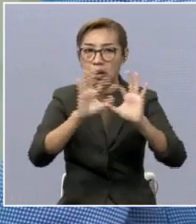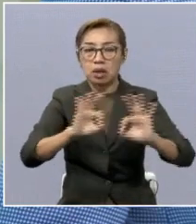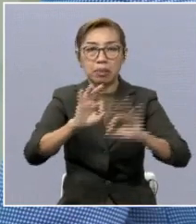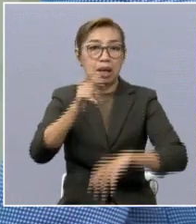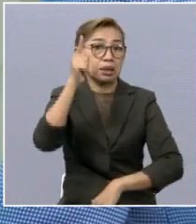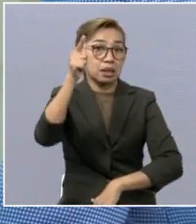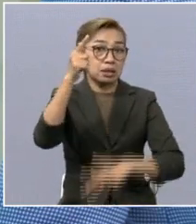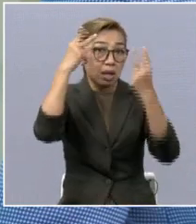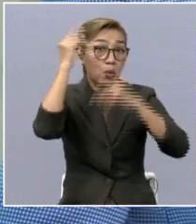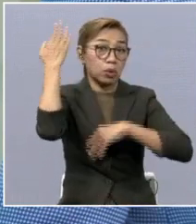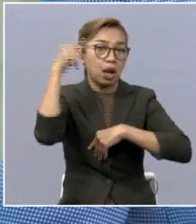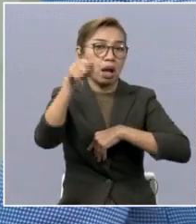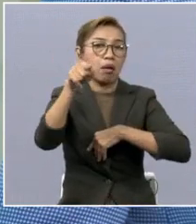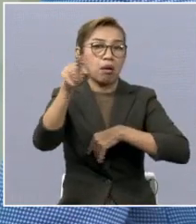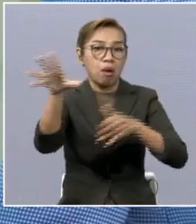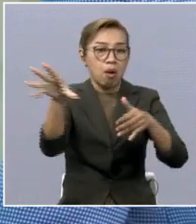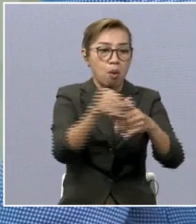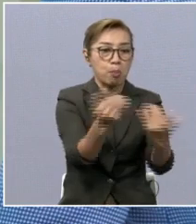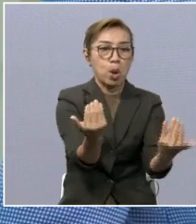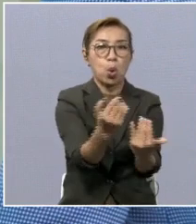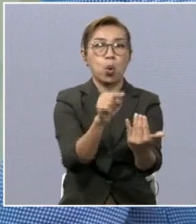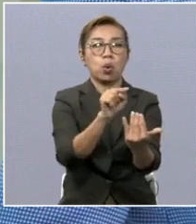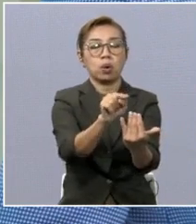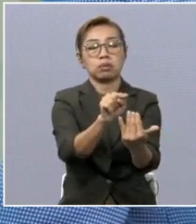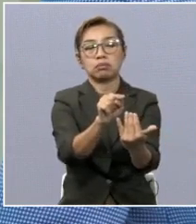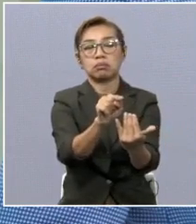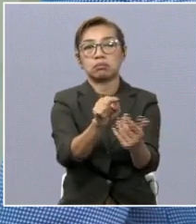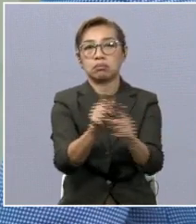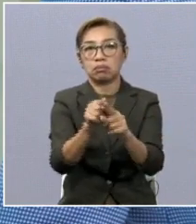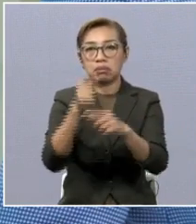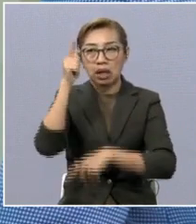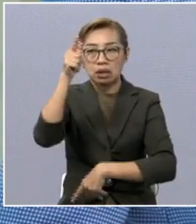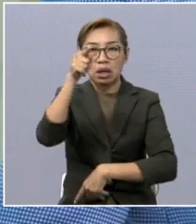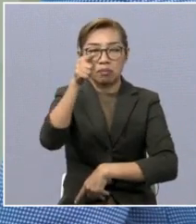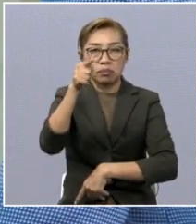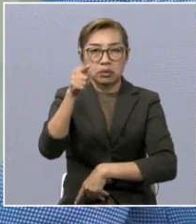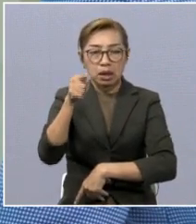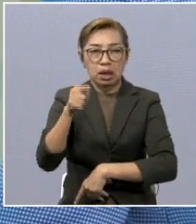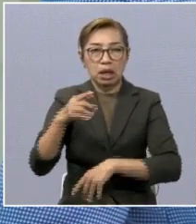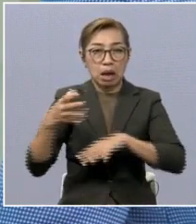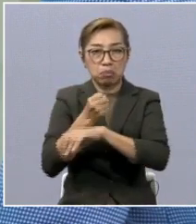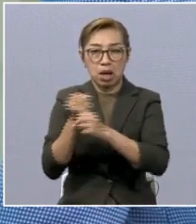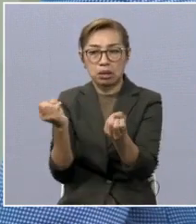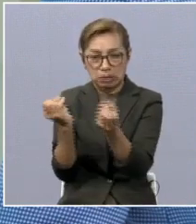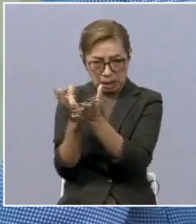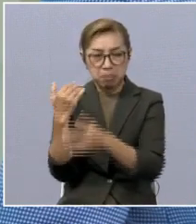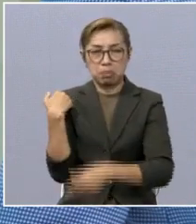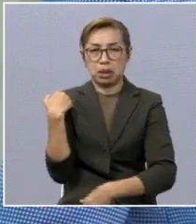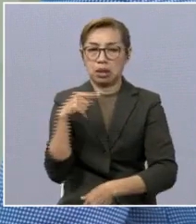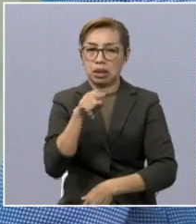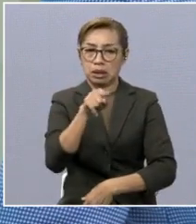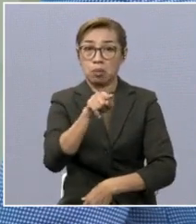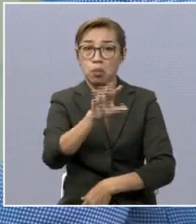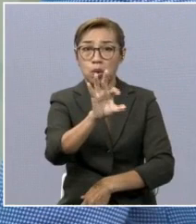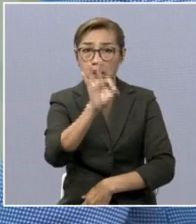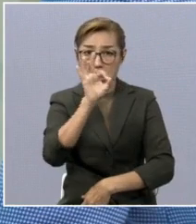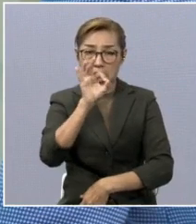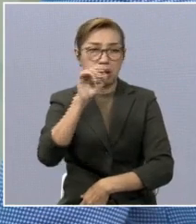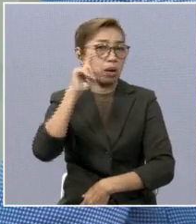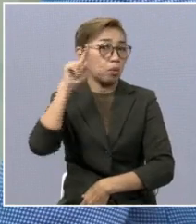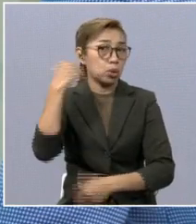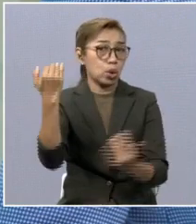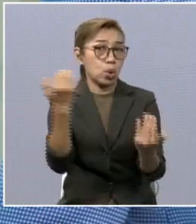อดีตนายกเป็นลูกของนายทักษิณที่เป็นคู่ขัดแย้งทางการเมืองแล้วก็บอกว่าถ้าเกิดเอาอุ๊งอิ๊งเป็นนายกอาจจะทำ